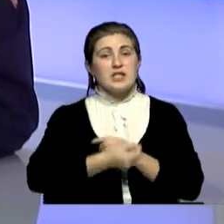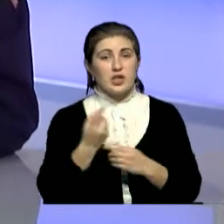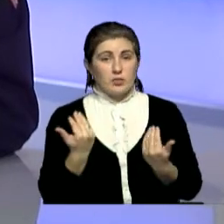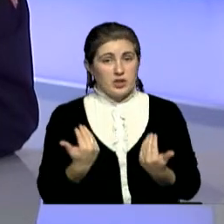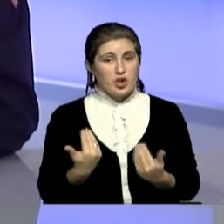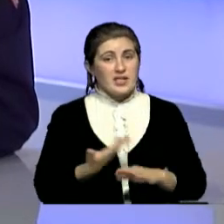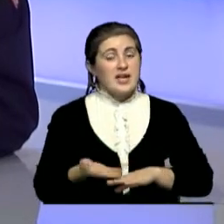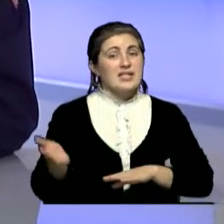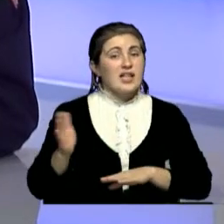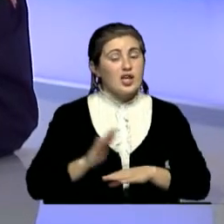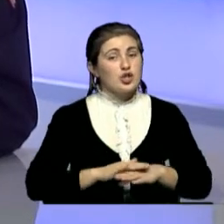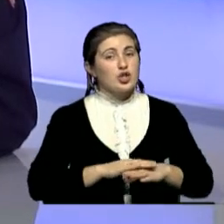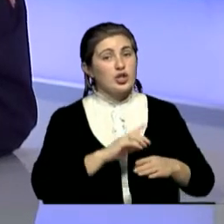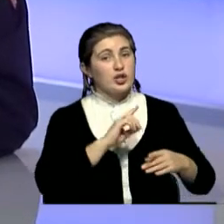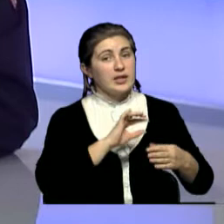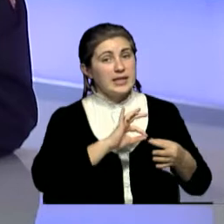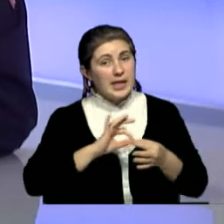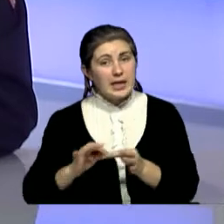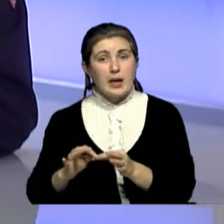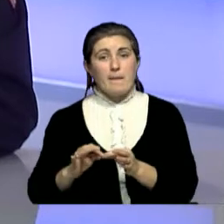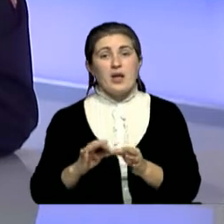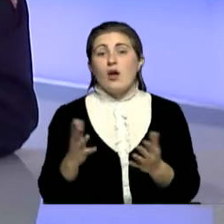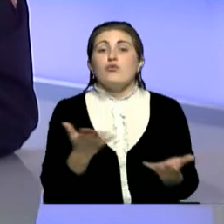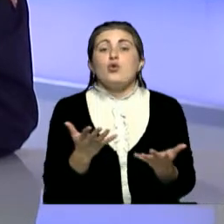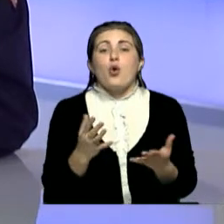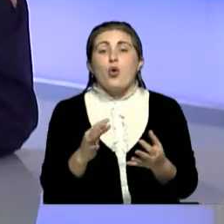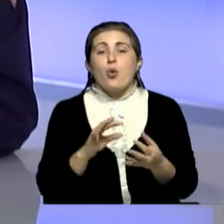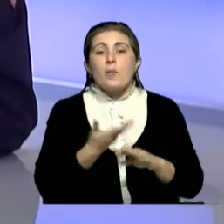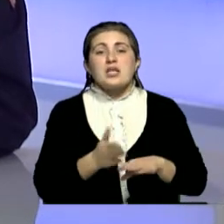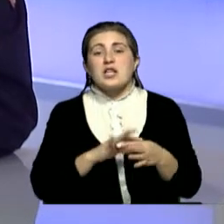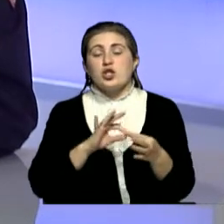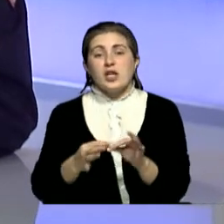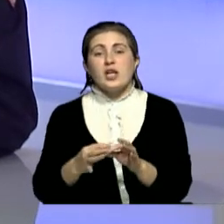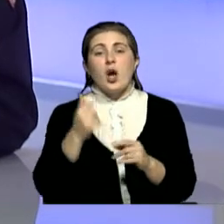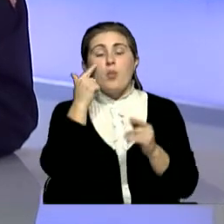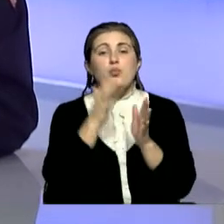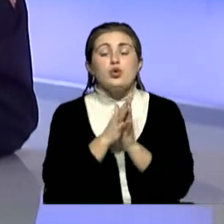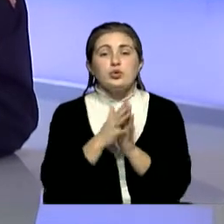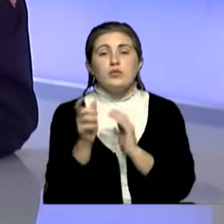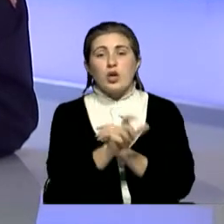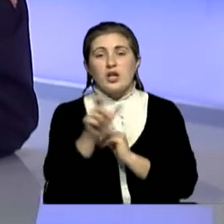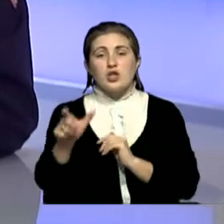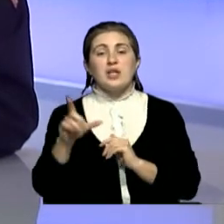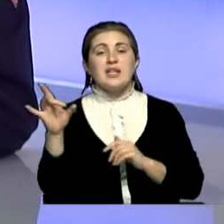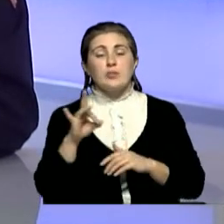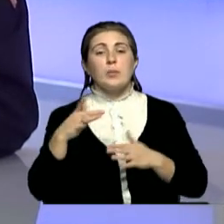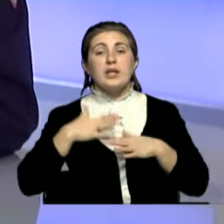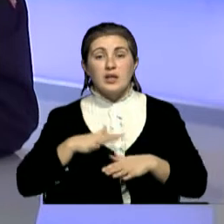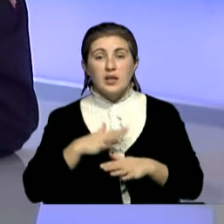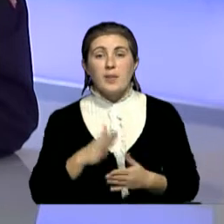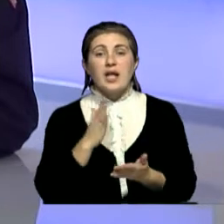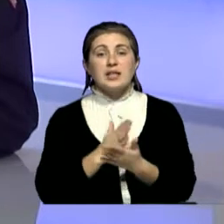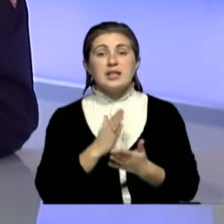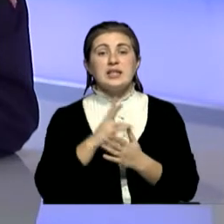сейчас осложнениями, в чем осложнение? Большинство граждан Республики Крым